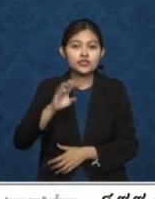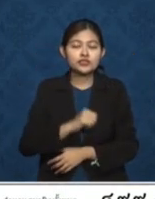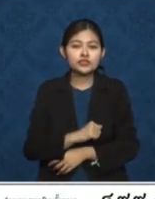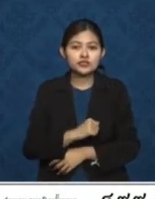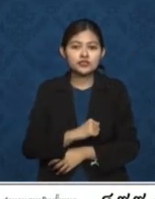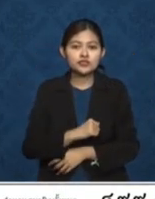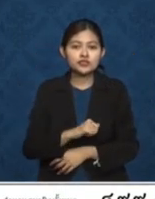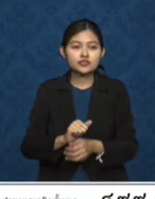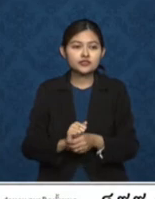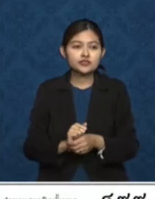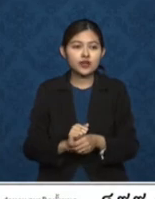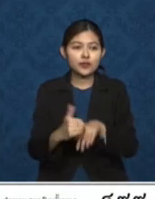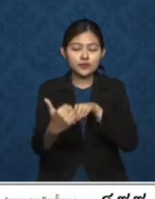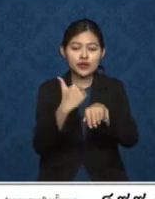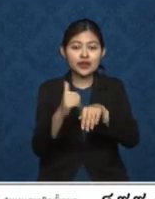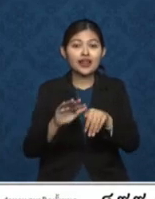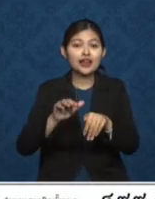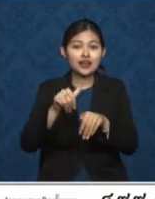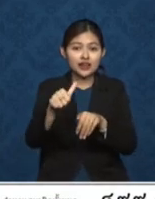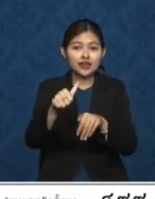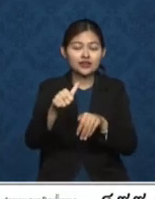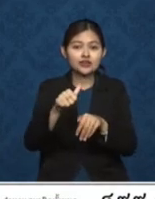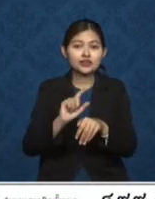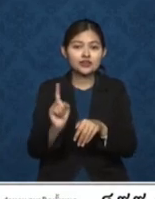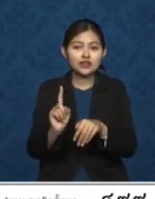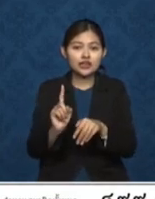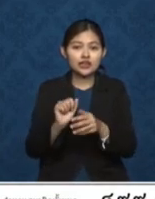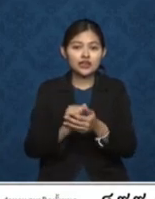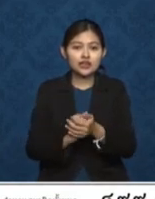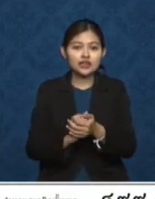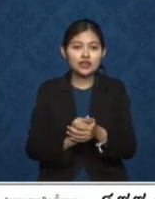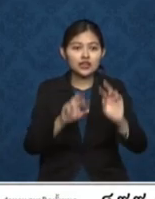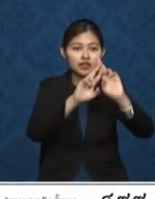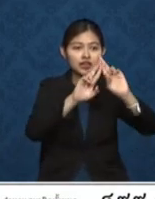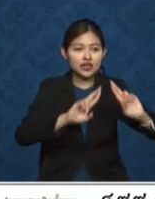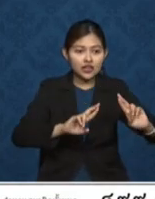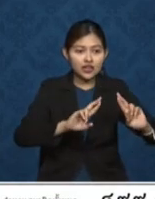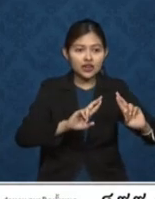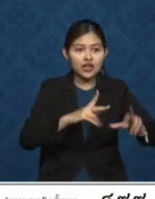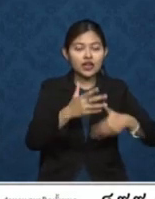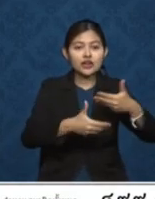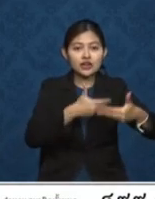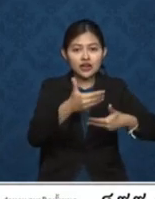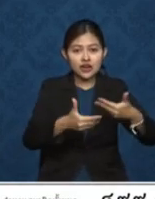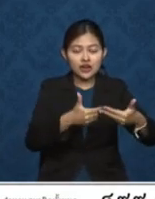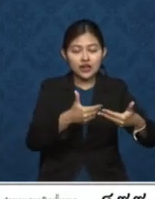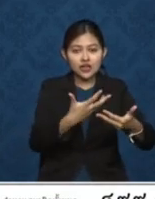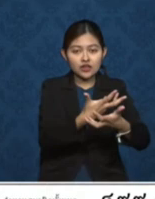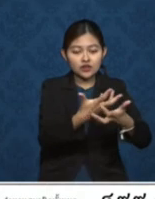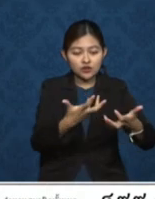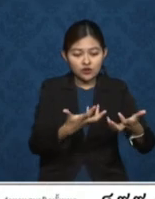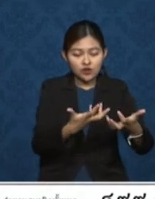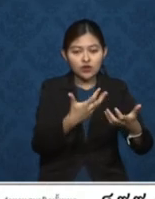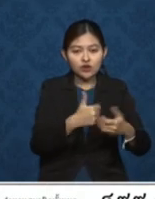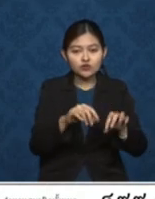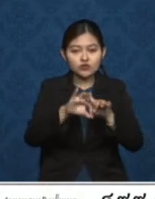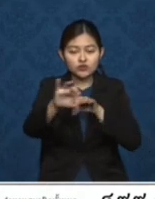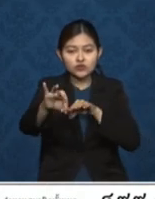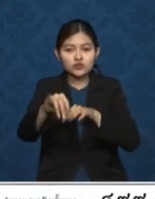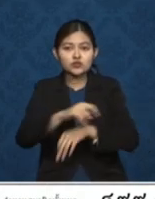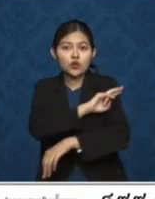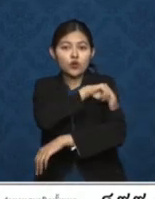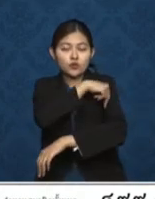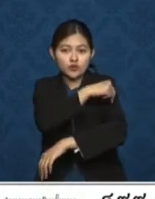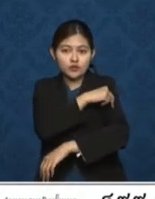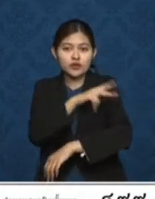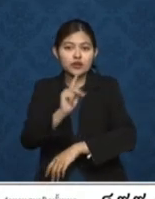างไฮเวย์เมนหลักยิ่งบริเวณของหน้าร้านเซรามิกเซ็นเตอร์เนี่ยไปจนถึงโรงพยาบาลกบินบุรีนะ